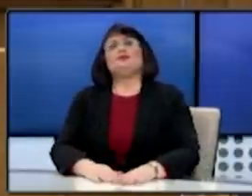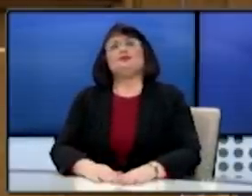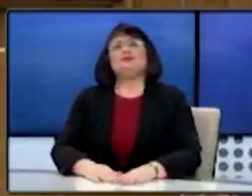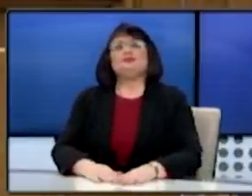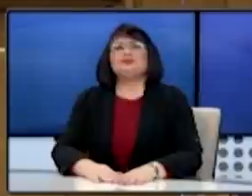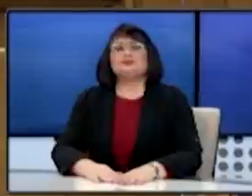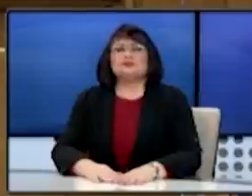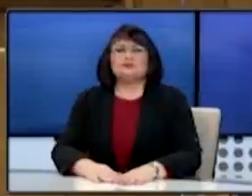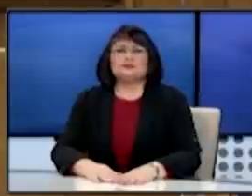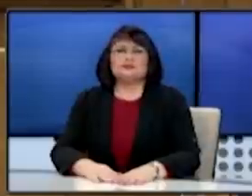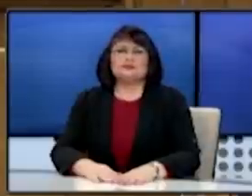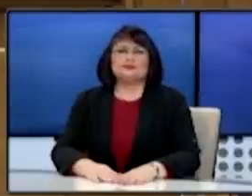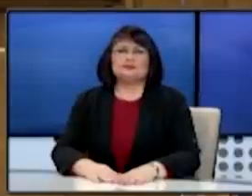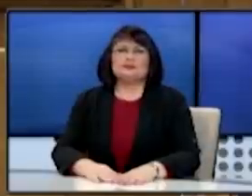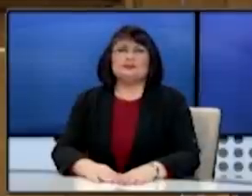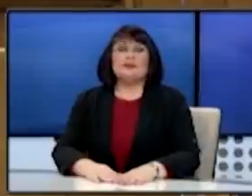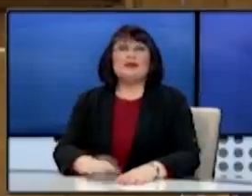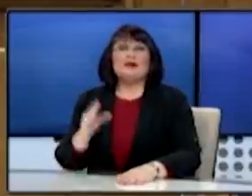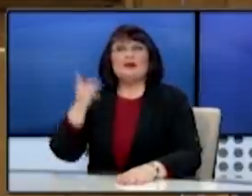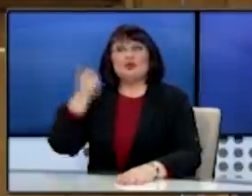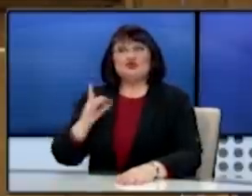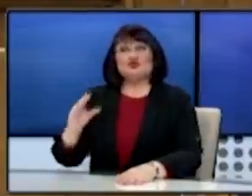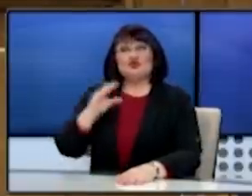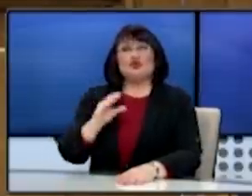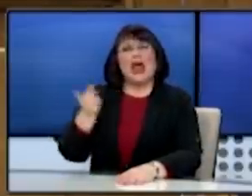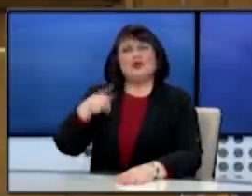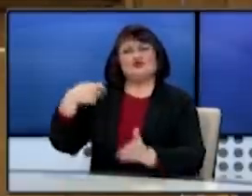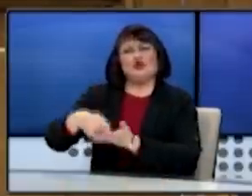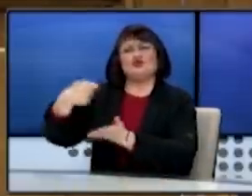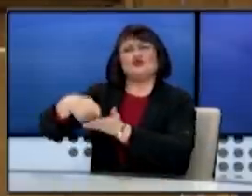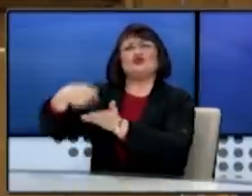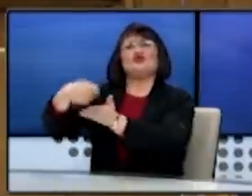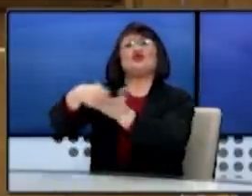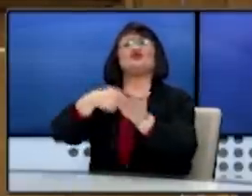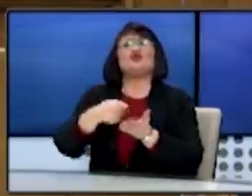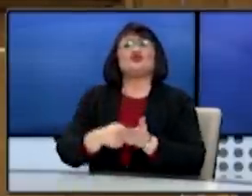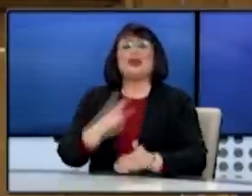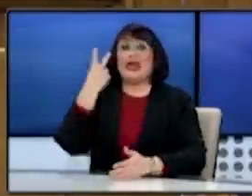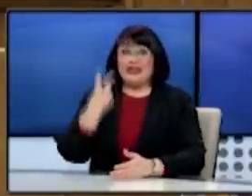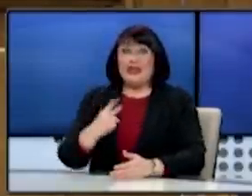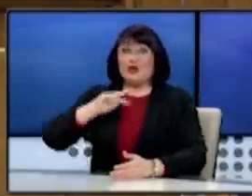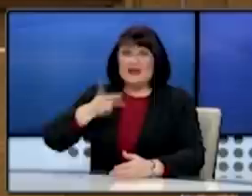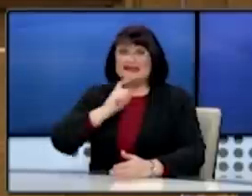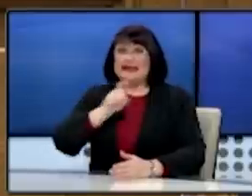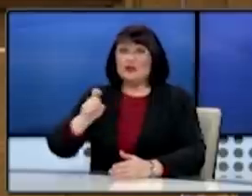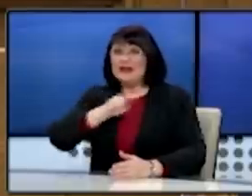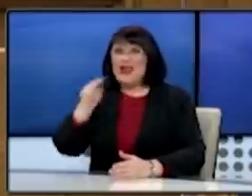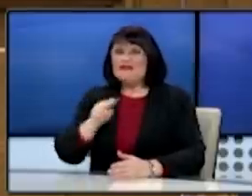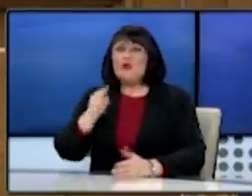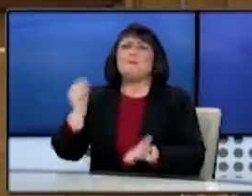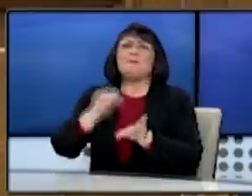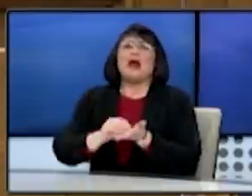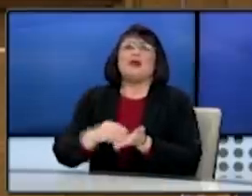αυτή την αύξηση θα προέλθει από τους έμεσους φόρους, οι οποίοι αυξάνονται κατά 2 δισεκατομμύρια. Με δύο